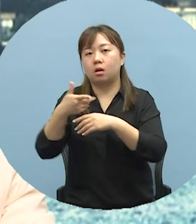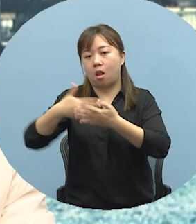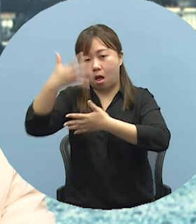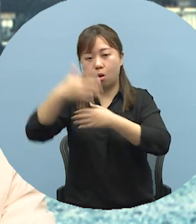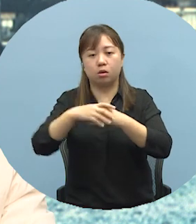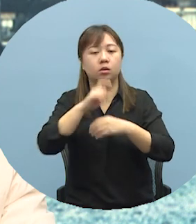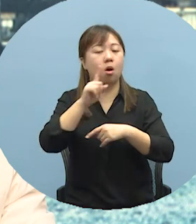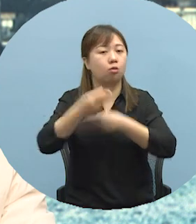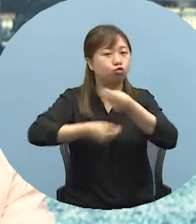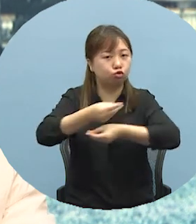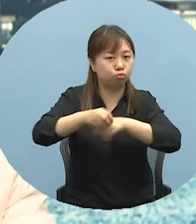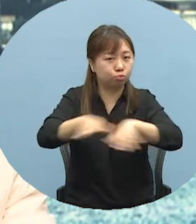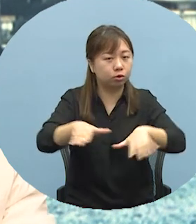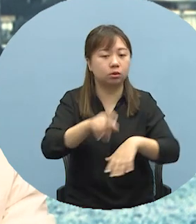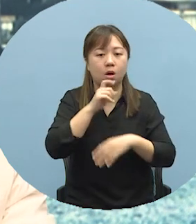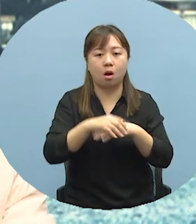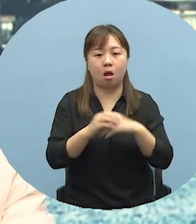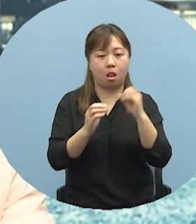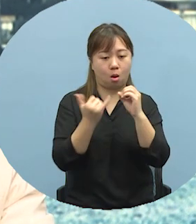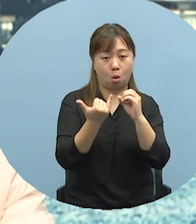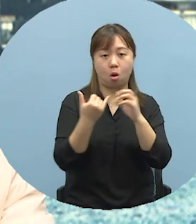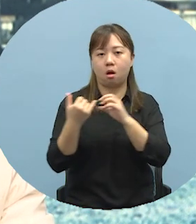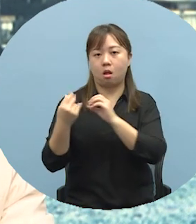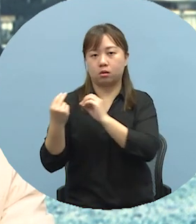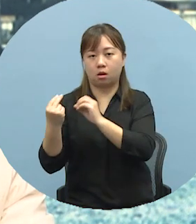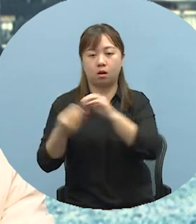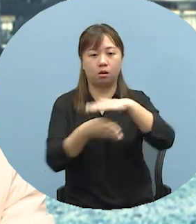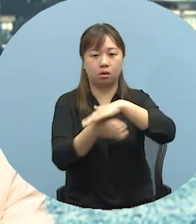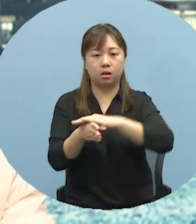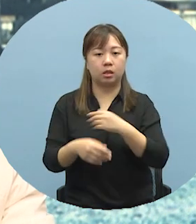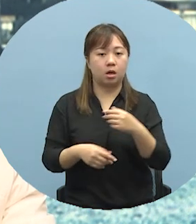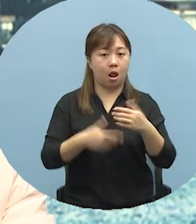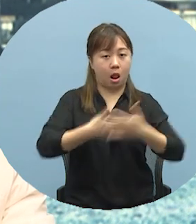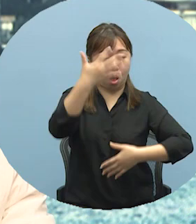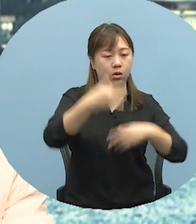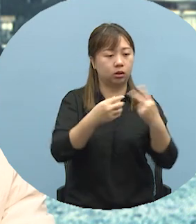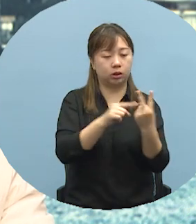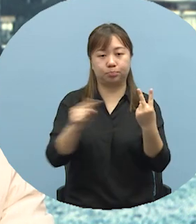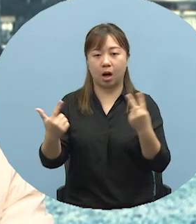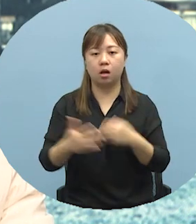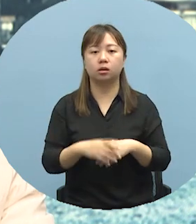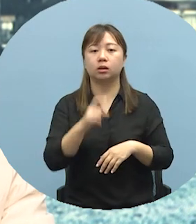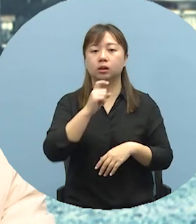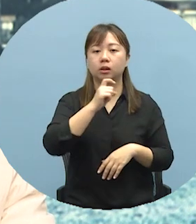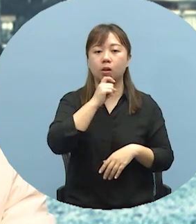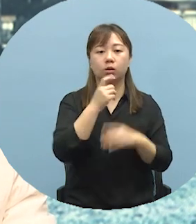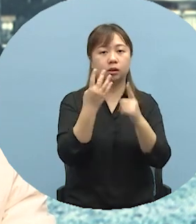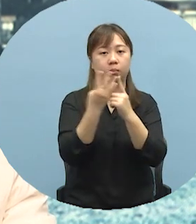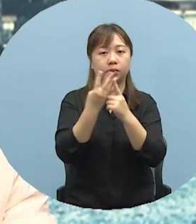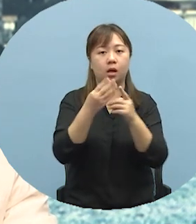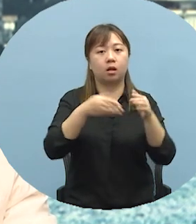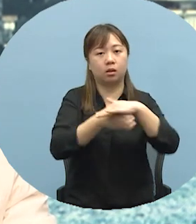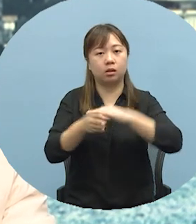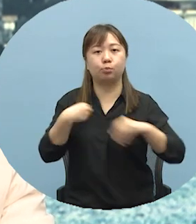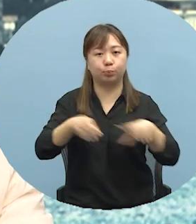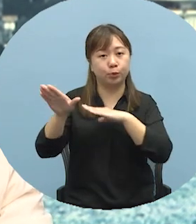都係有一啲傳播嘅。06同埋07單位咧喺2至8樓咧。都是有14個單位咧，係需要撤離